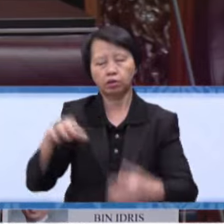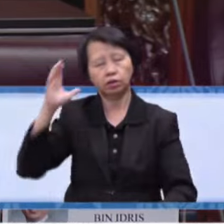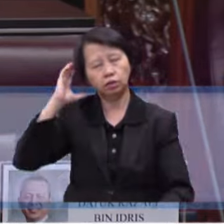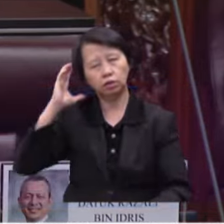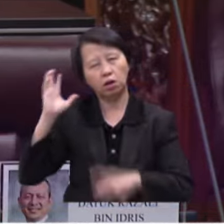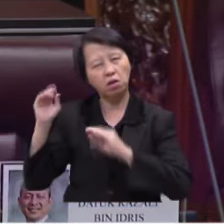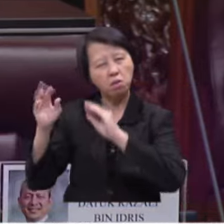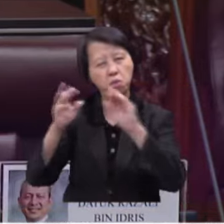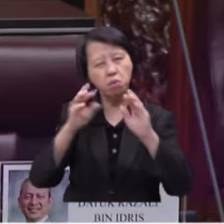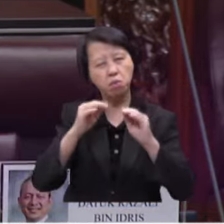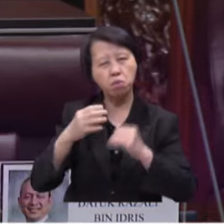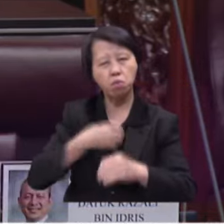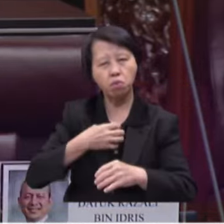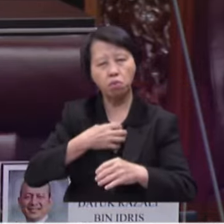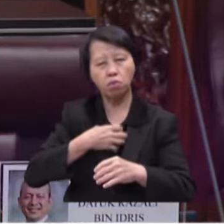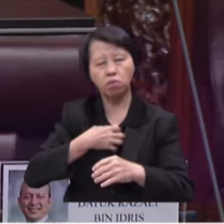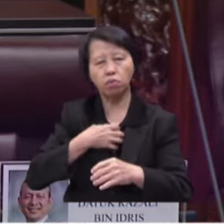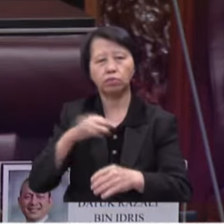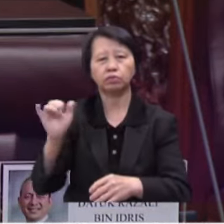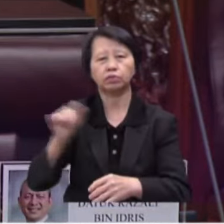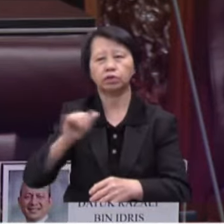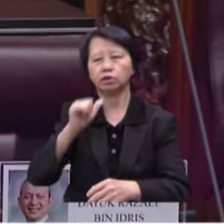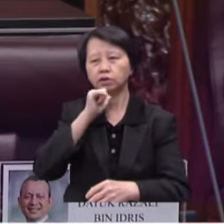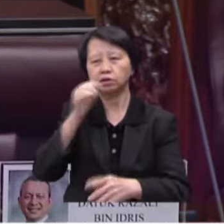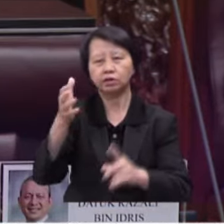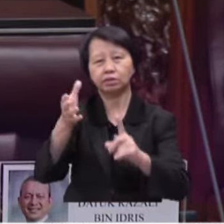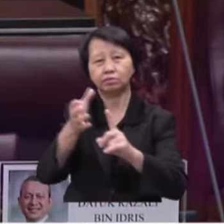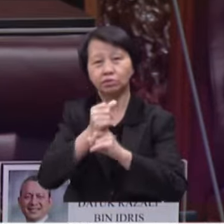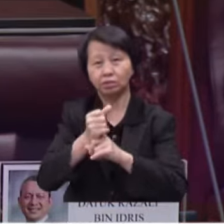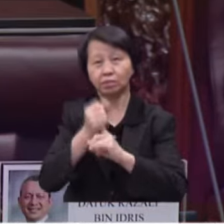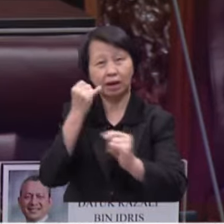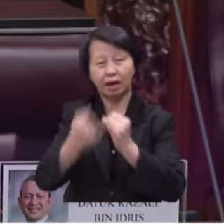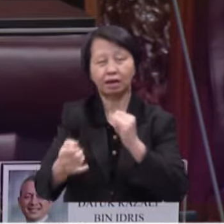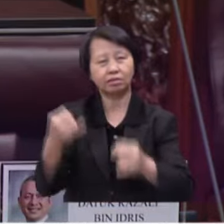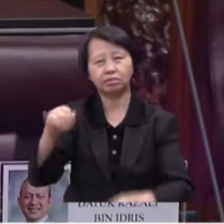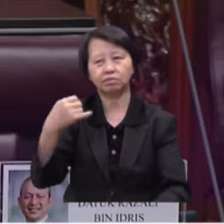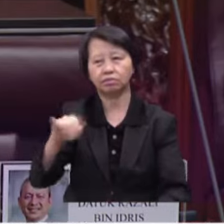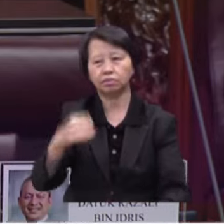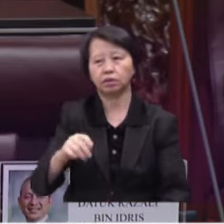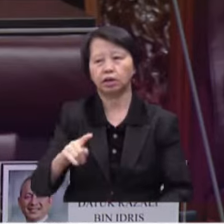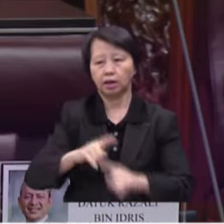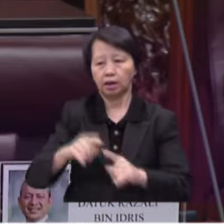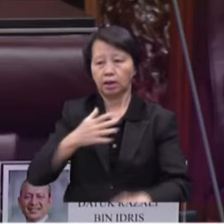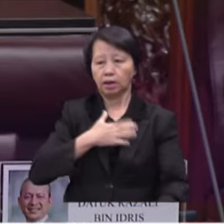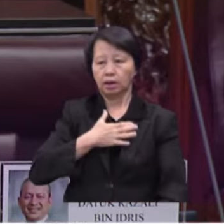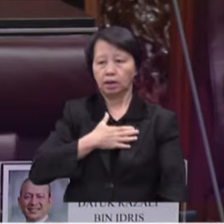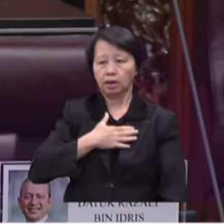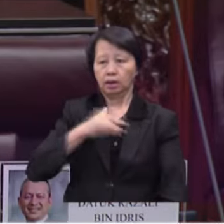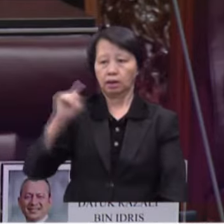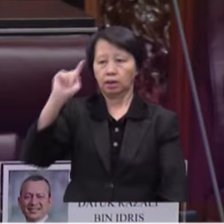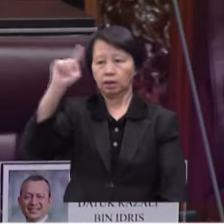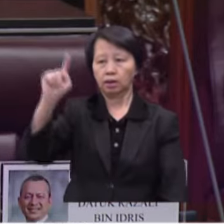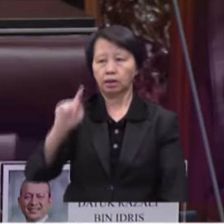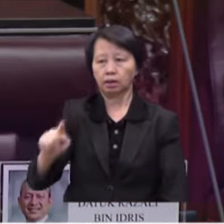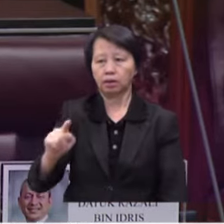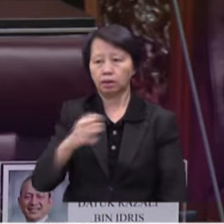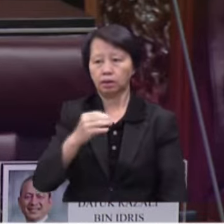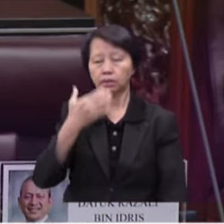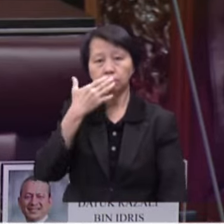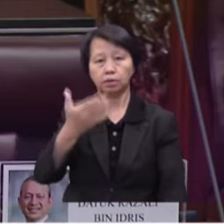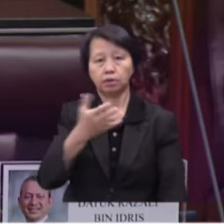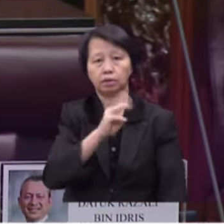banyak isu-isu ini seolah-olah tidak mencapai Penghujung tapi soalnya saya seperti eh terima kasih